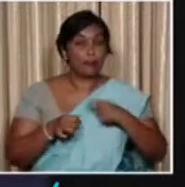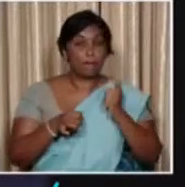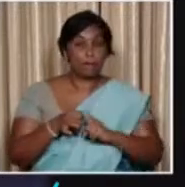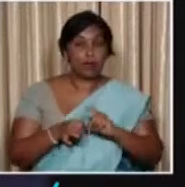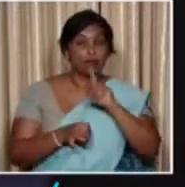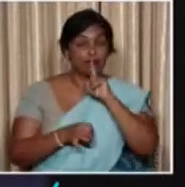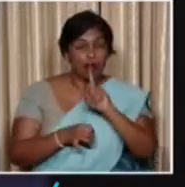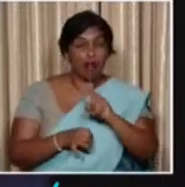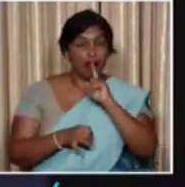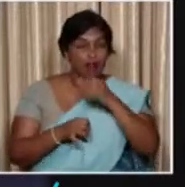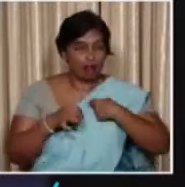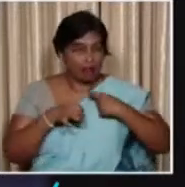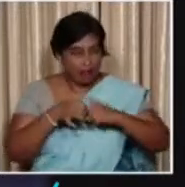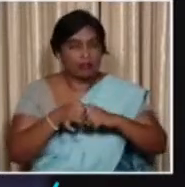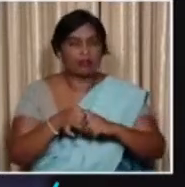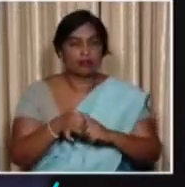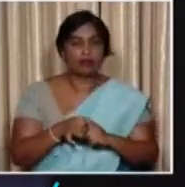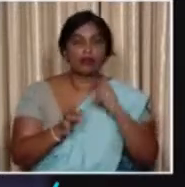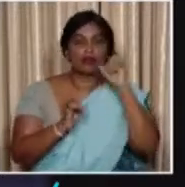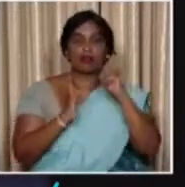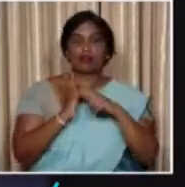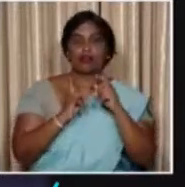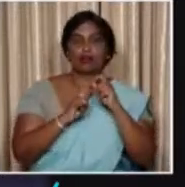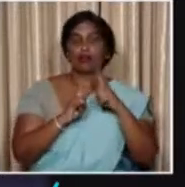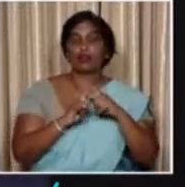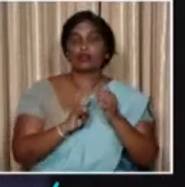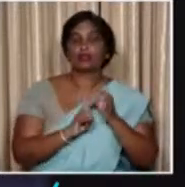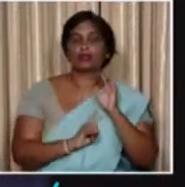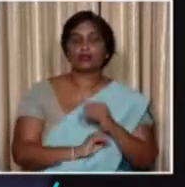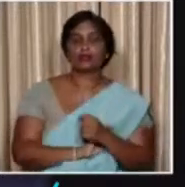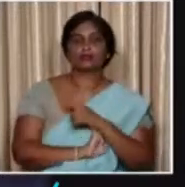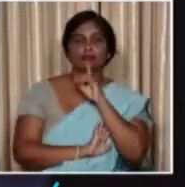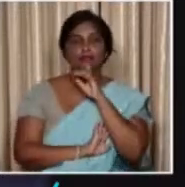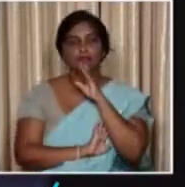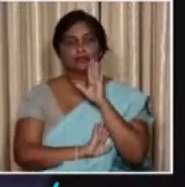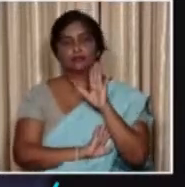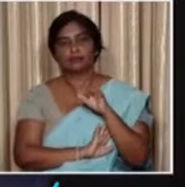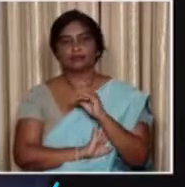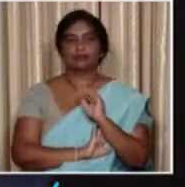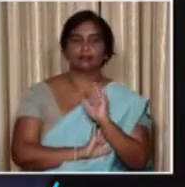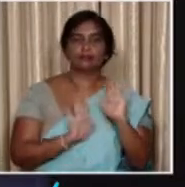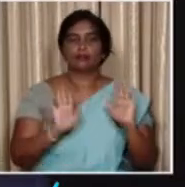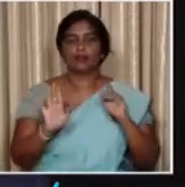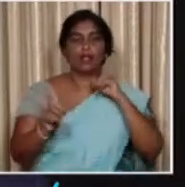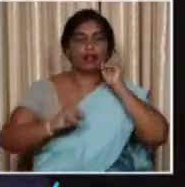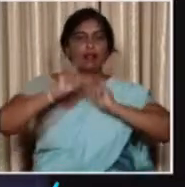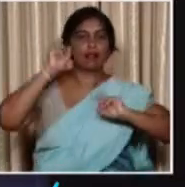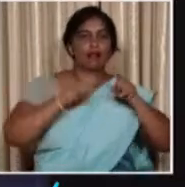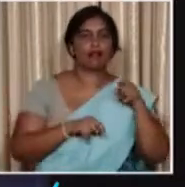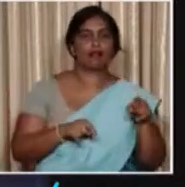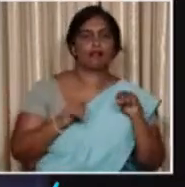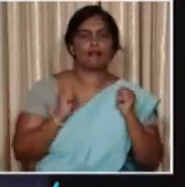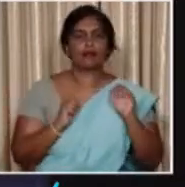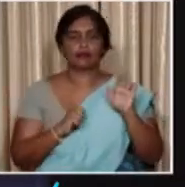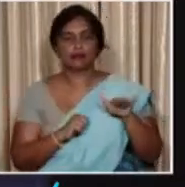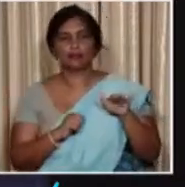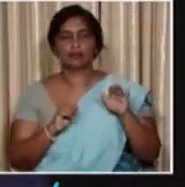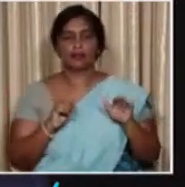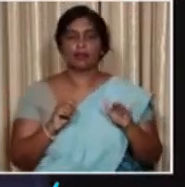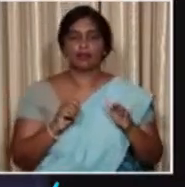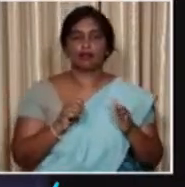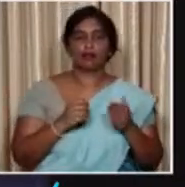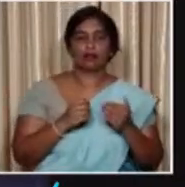හැම මොහොතකම කෝප් කමිටුවේ සභාපතිවරයා හෑන්ඩ් සිග්නල් දෙනවා ඔයා මේකට උත්තර දෙන්න එපා ඔයා වාඩි වෙන්න ඒක